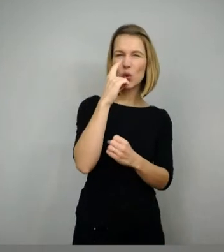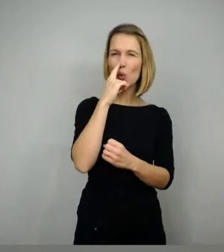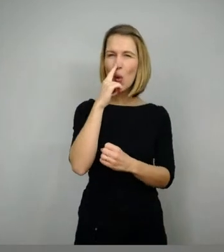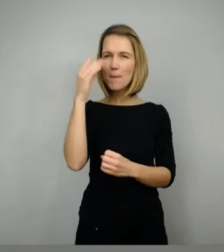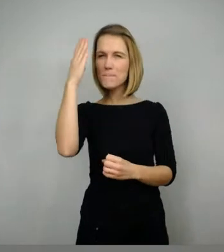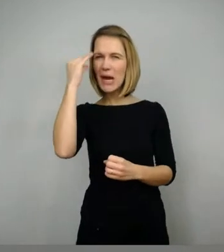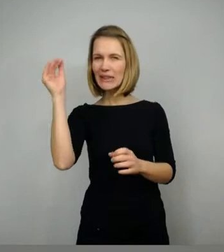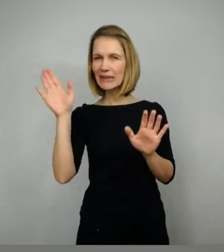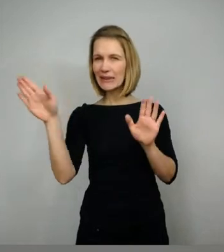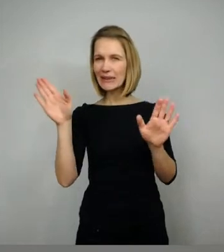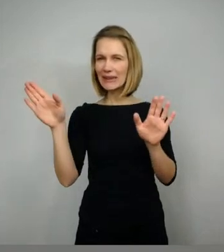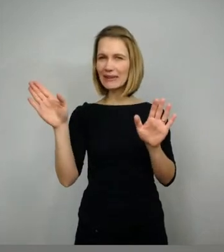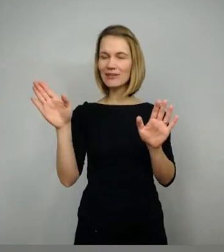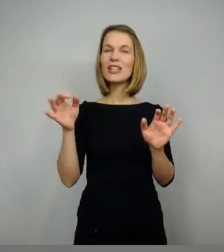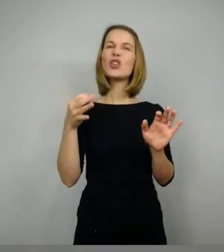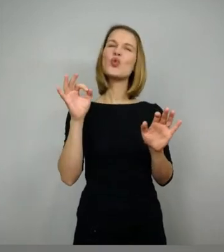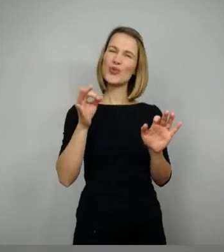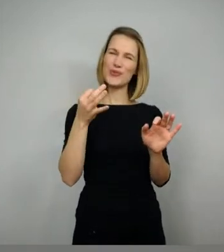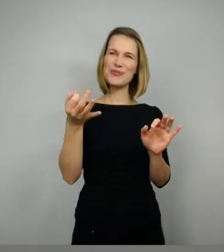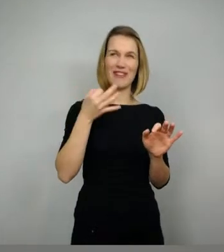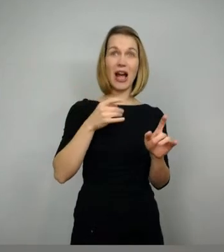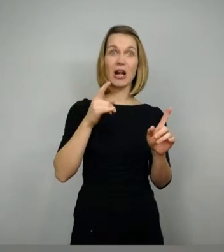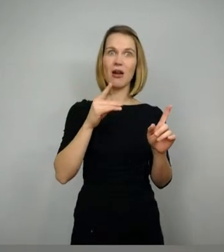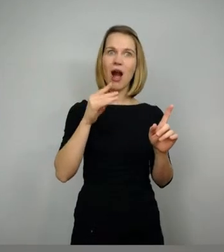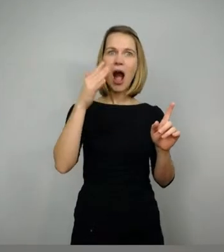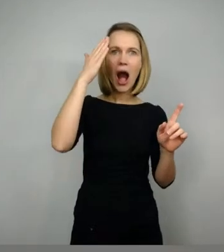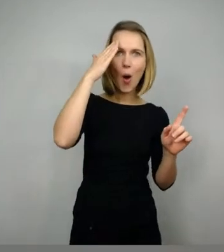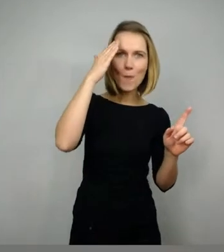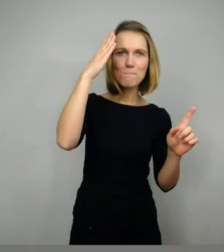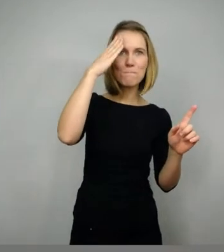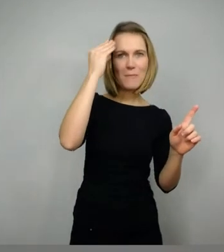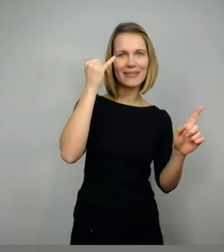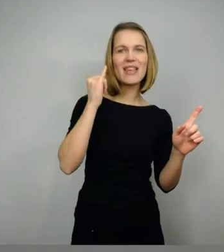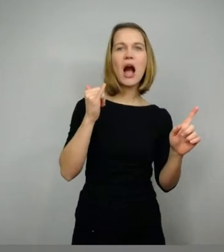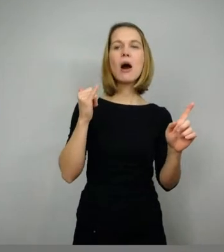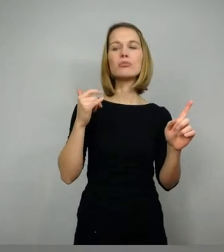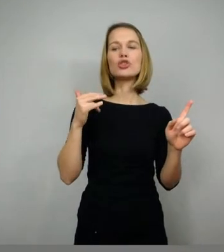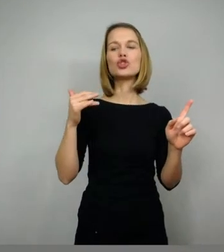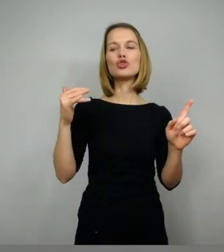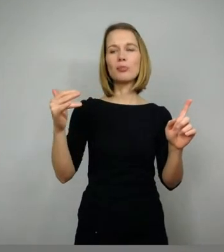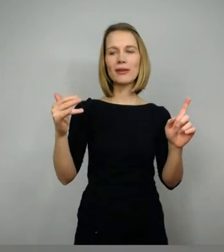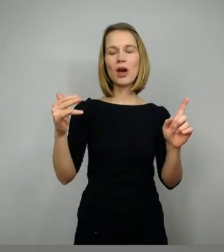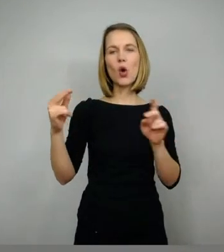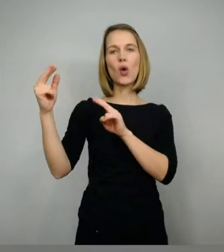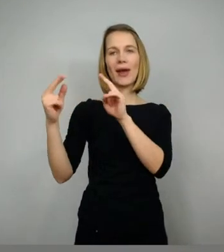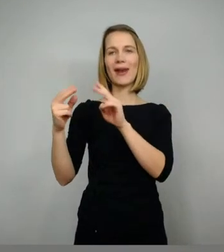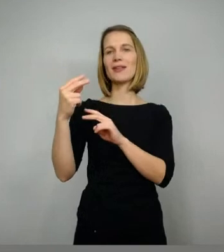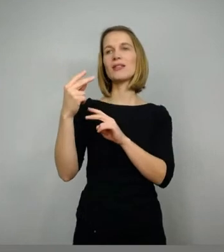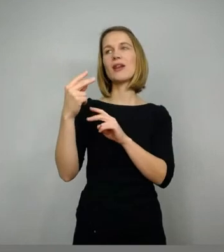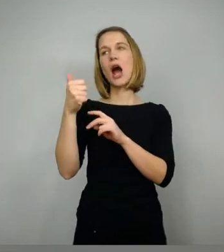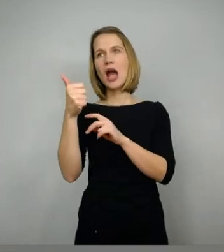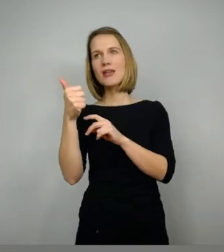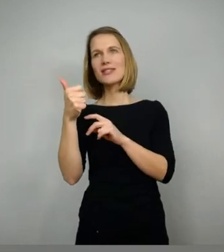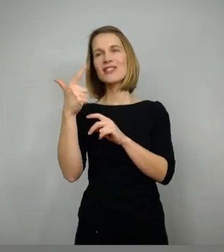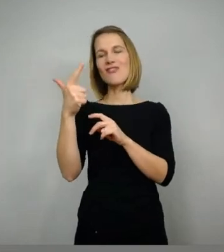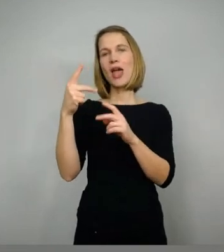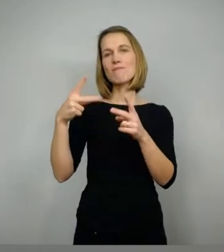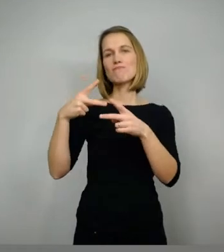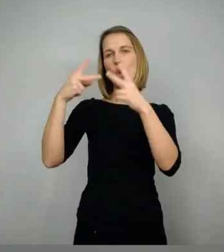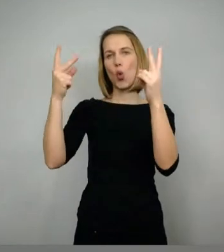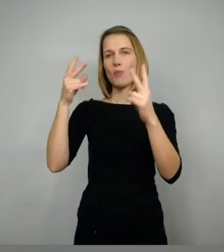Es sind eher nur Männer. Aber wir kommen nachher auch noch auf eine sehr berühmte Frau oder auf zwei berühmte Frauen, nämlich Brünnhild und Kriemhild.